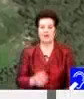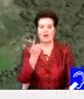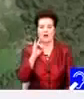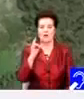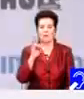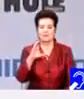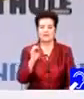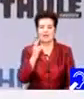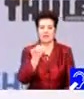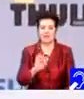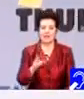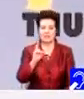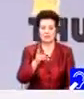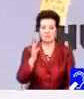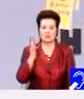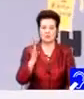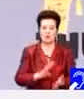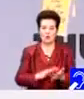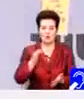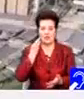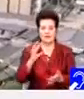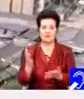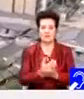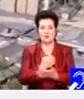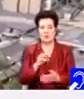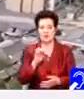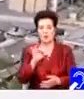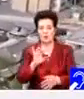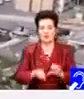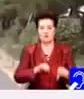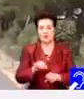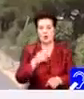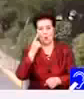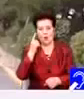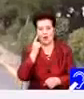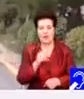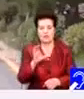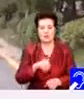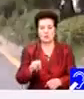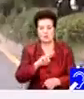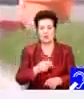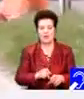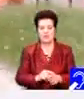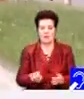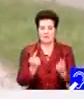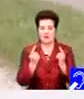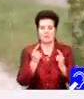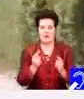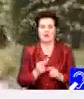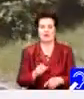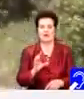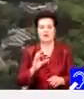Sportivul Serghei Zvetkov, de 29 de ani, a reușit să câștige turul ciclist al Coreei de Sud. Este cea mai mare performanță din